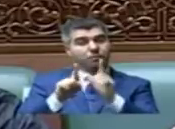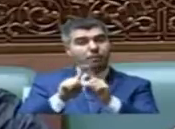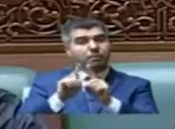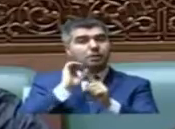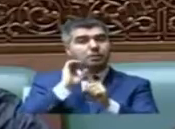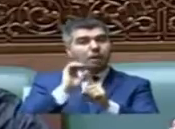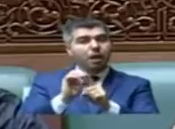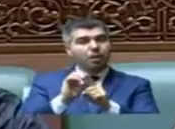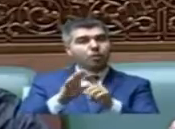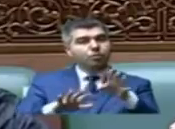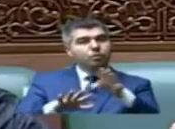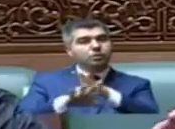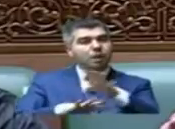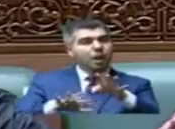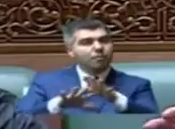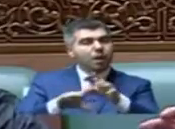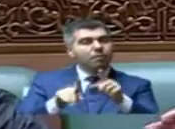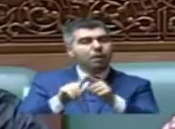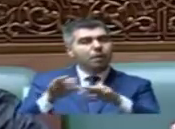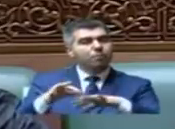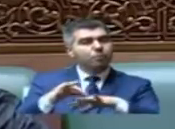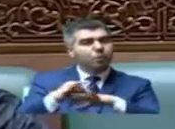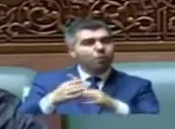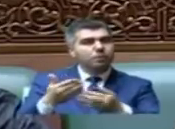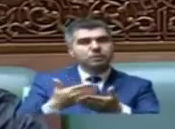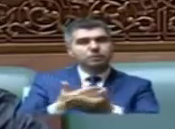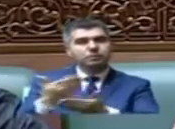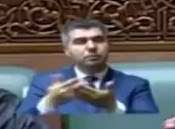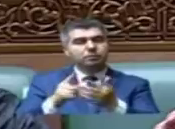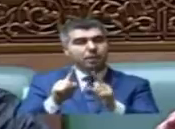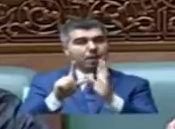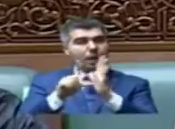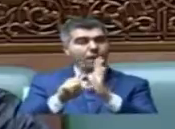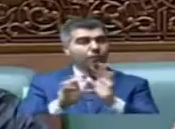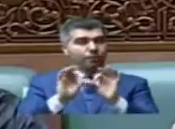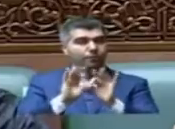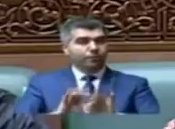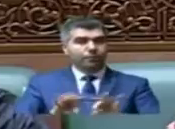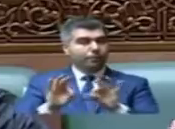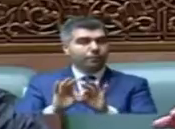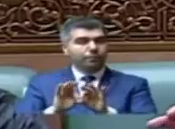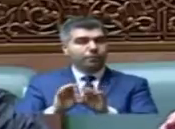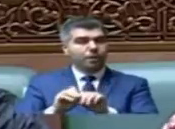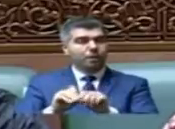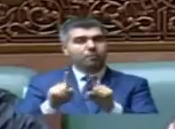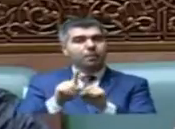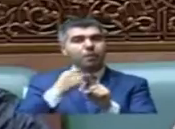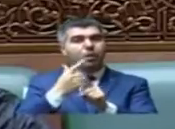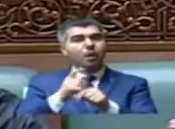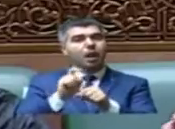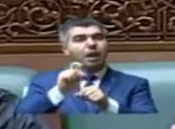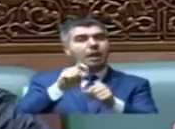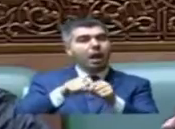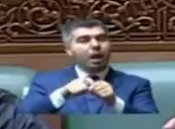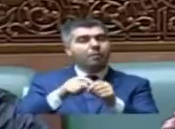والحماية الاجتماعيين وضمان استمرارهما؟ أليس لهم الحق في ممارسة العمل